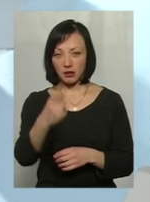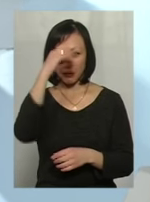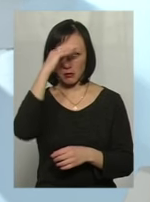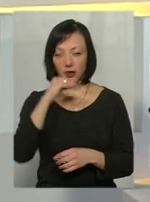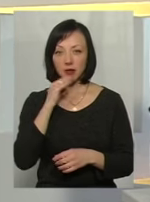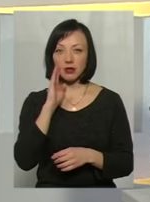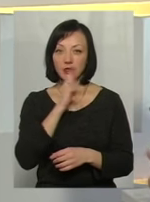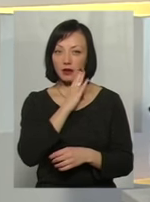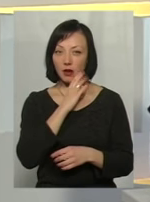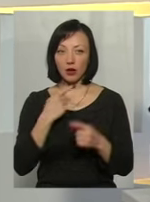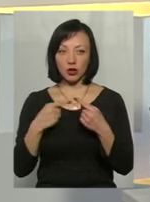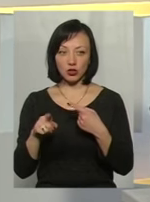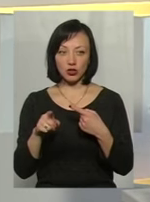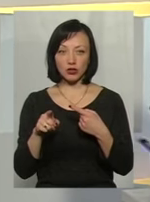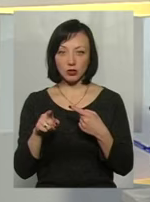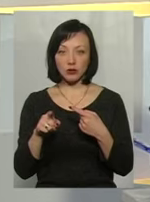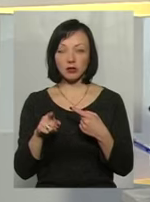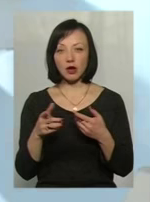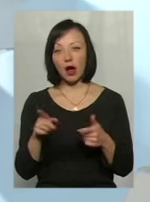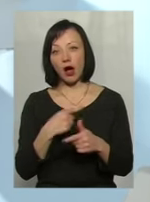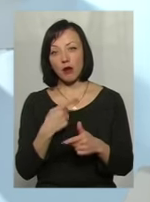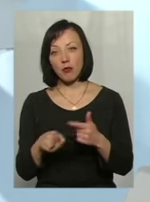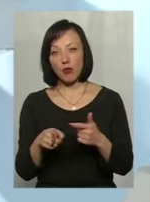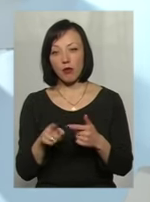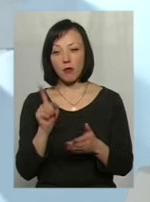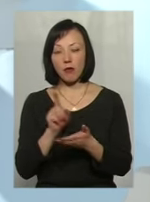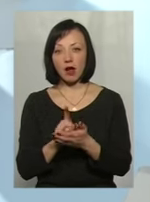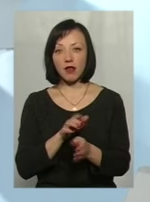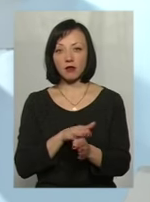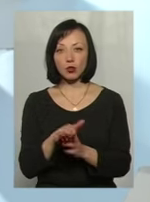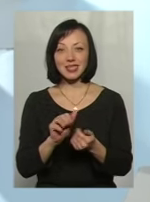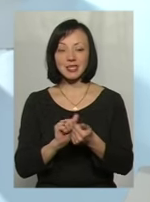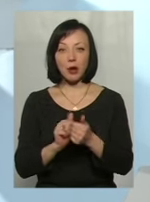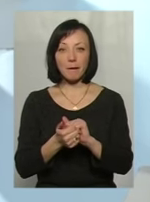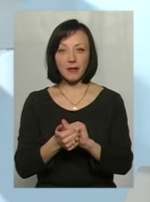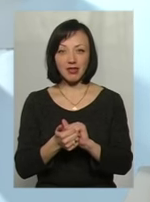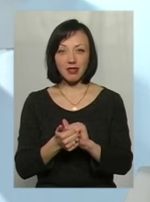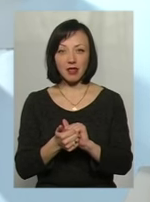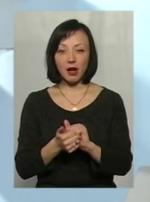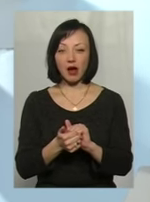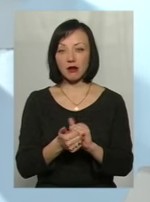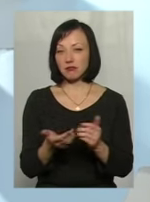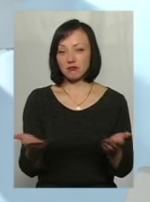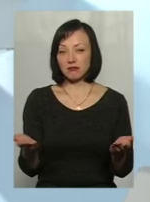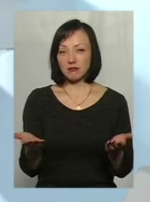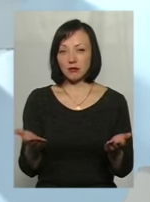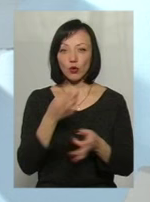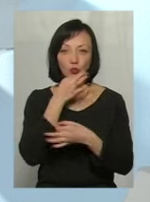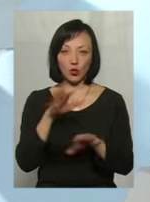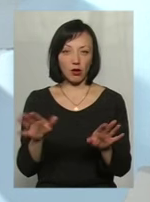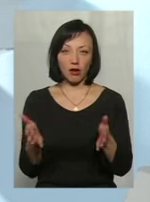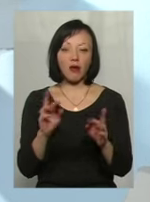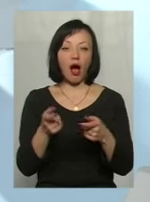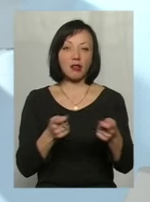батьків. Або інший урок якийсь. Або мала відбутись заміна педагогом чи уроком. Тут вже